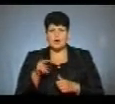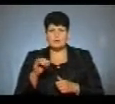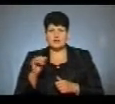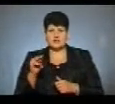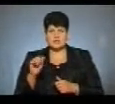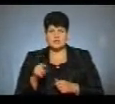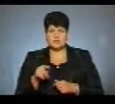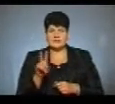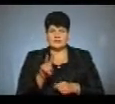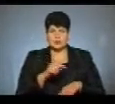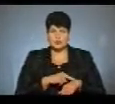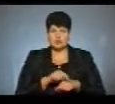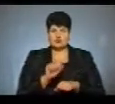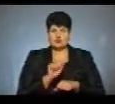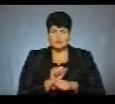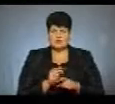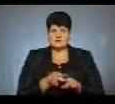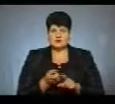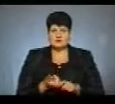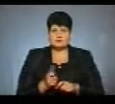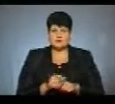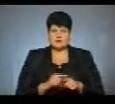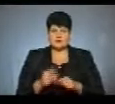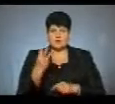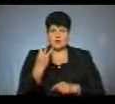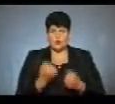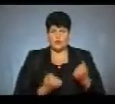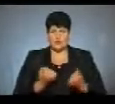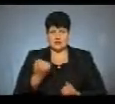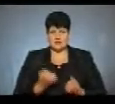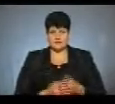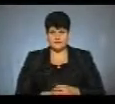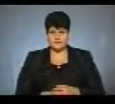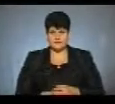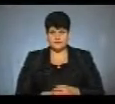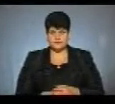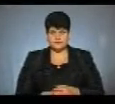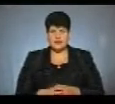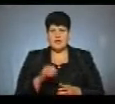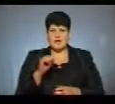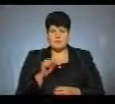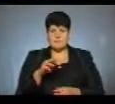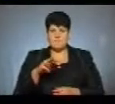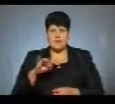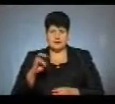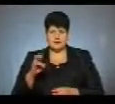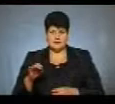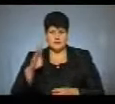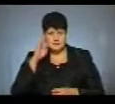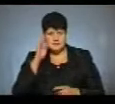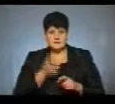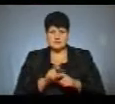дві години зупинили через перевищення швидкості трьох водіїв. Андрій Мельник перевищив допустиму швидкість